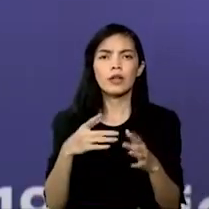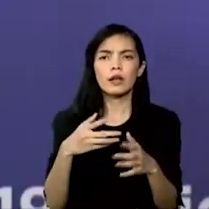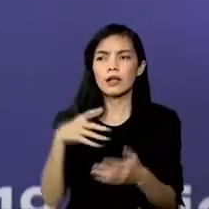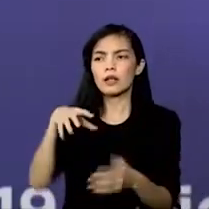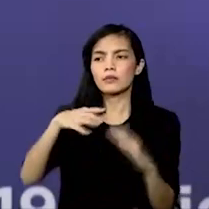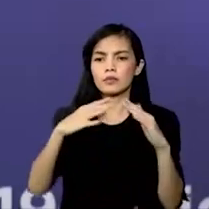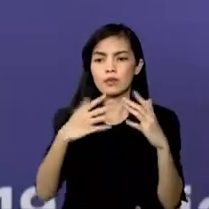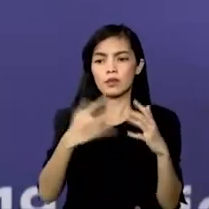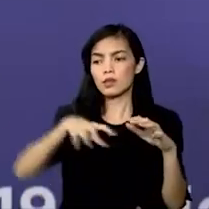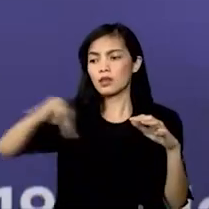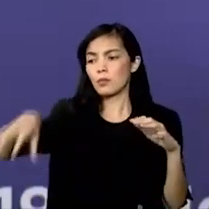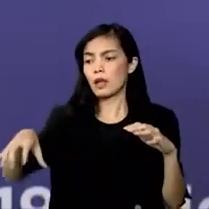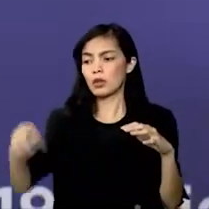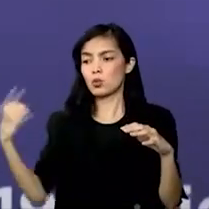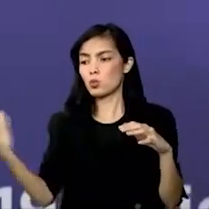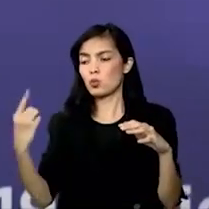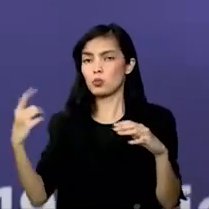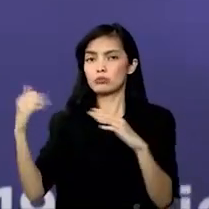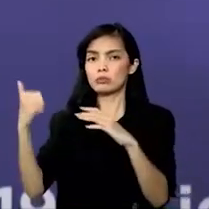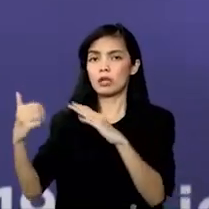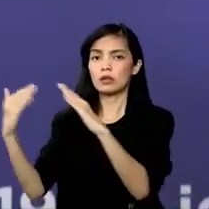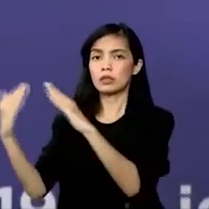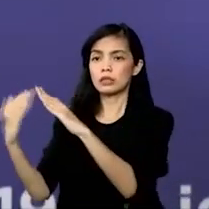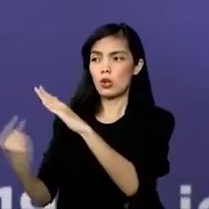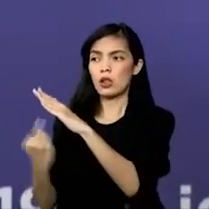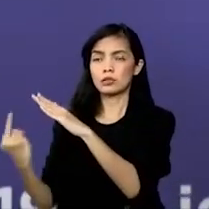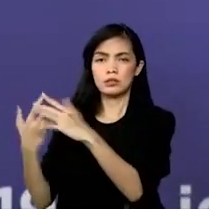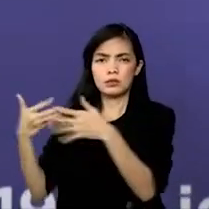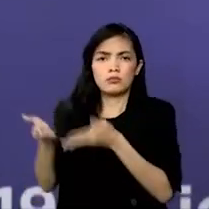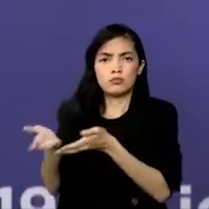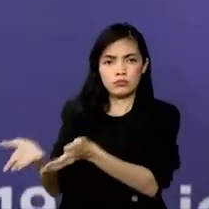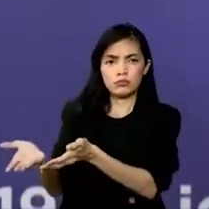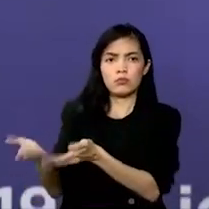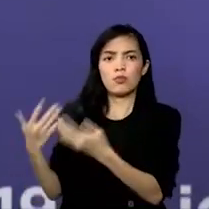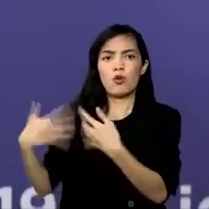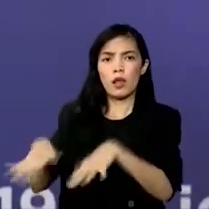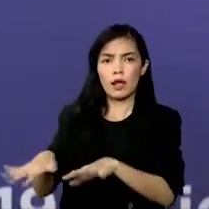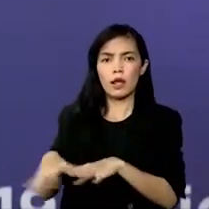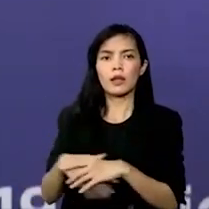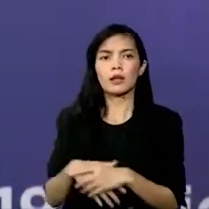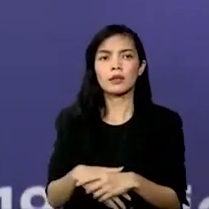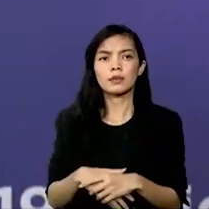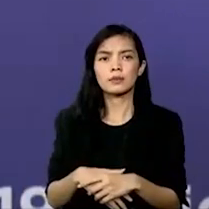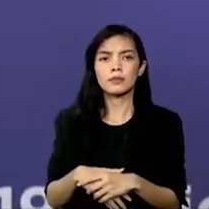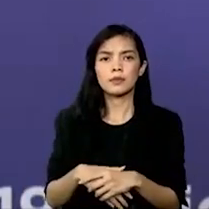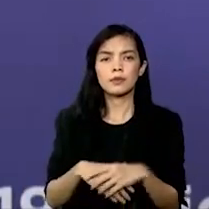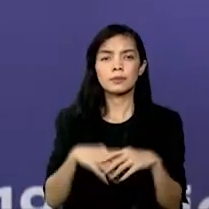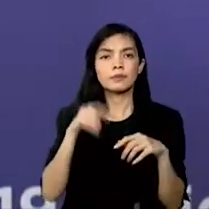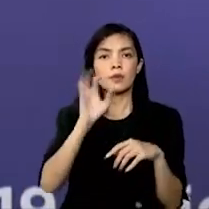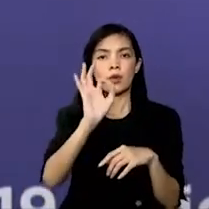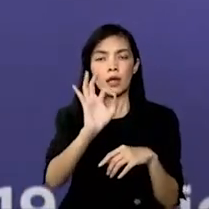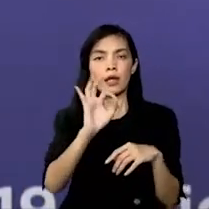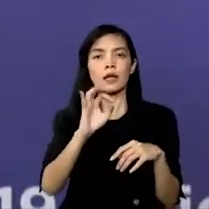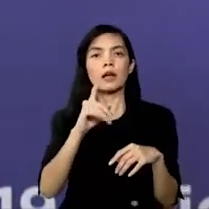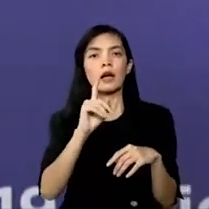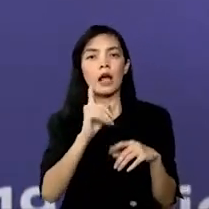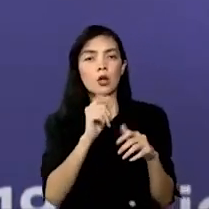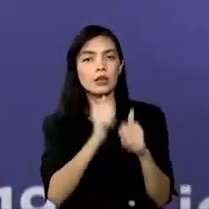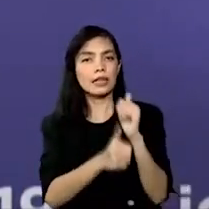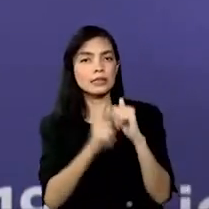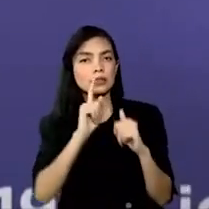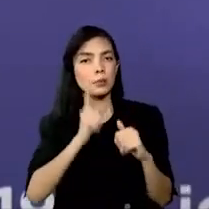ada fasilitas publik yang digunakan terisolasi jelasnya di situ sekarang kalau misalkan BCA dari